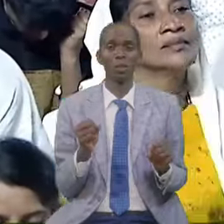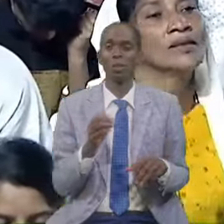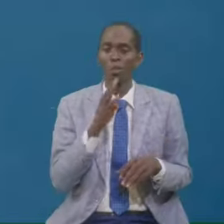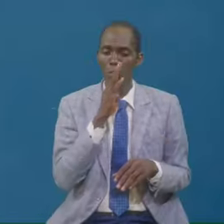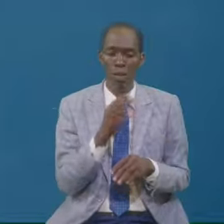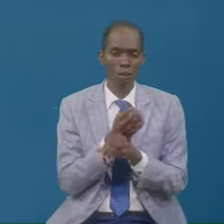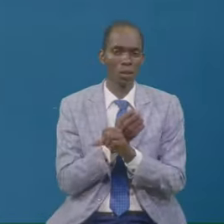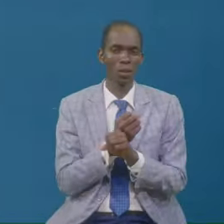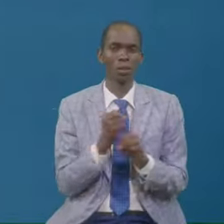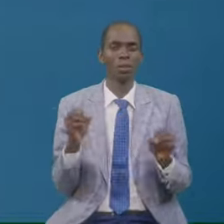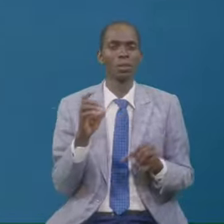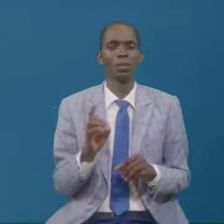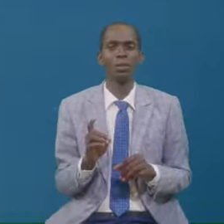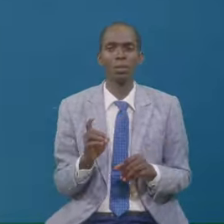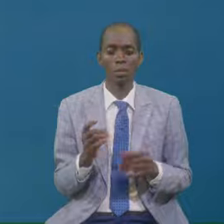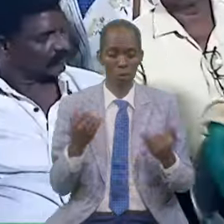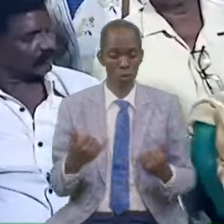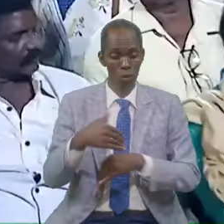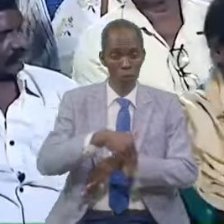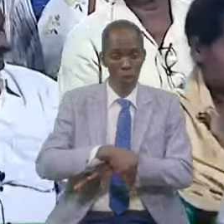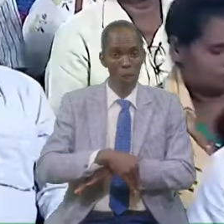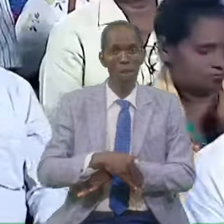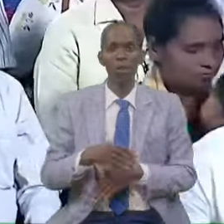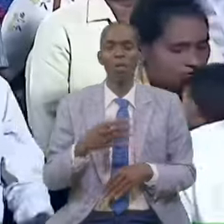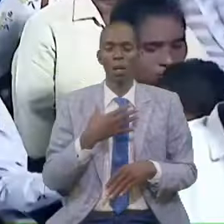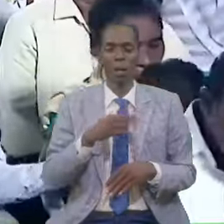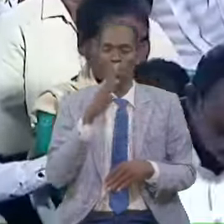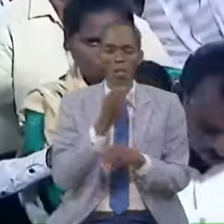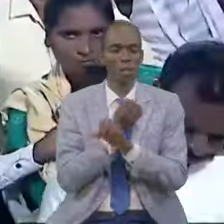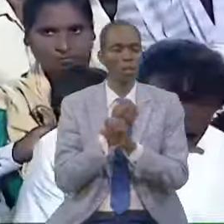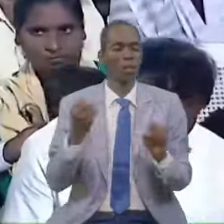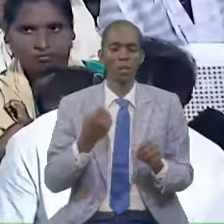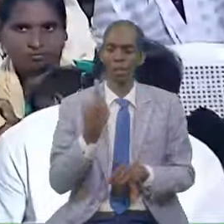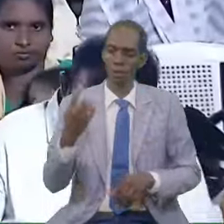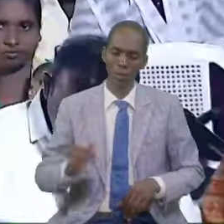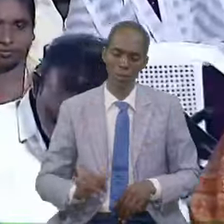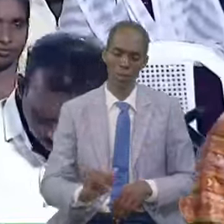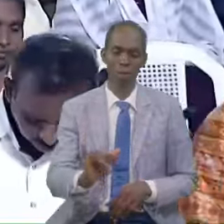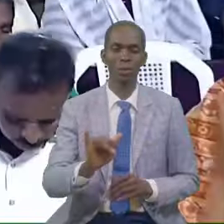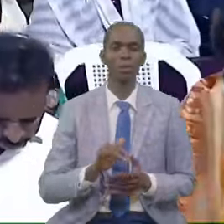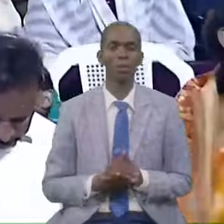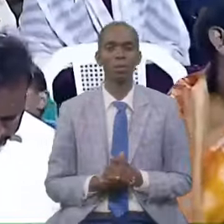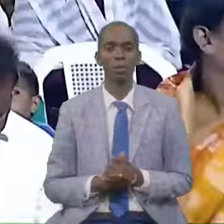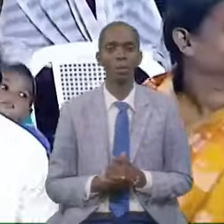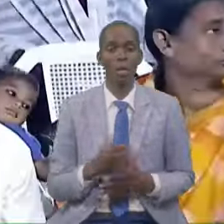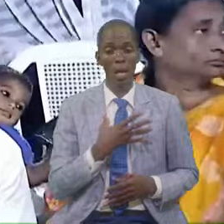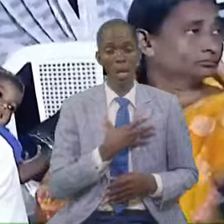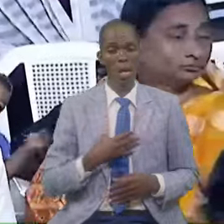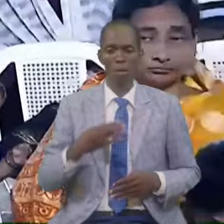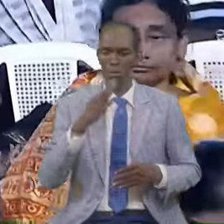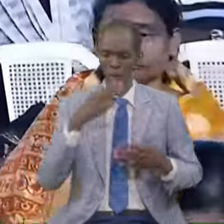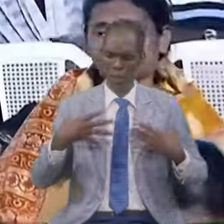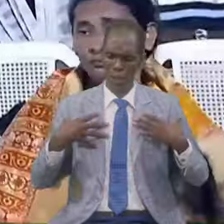రక్షించబడండి ఇప్పుడు. And be saved for eternity. నిత్యత్వము వరకు రక్షించబడండి. And be healed. స్వస్థపరచబడండి.